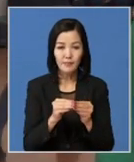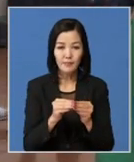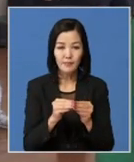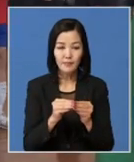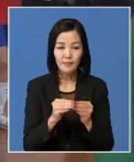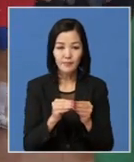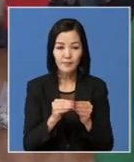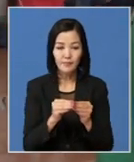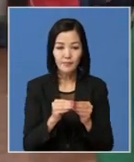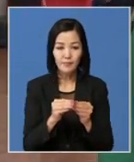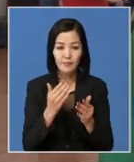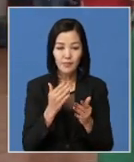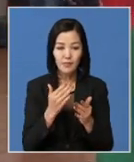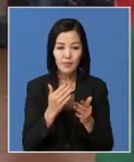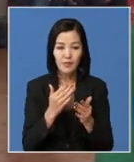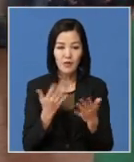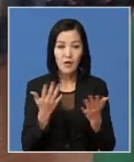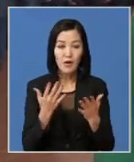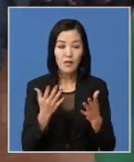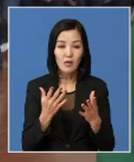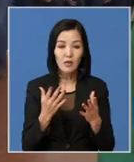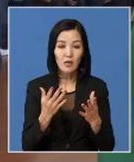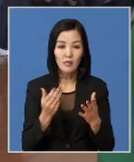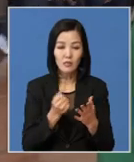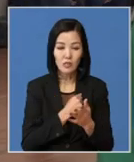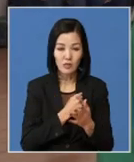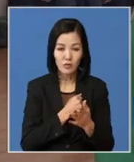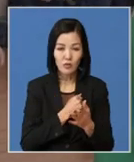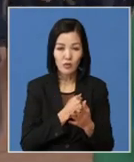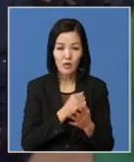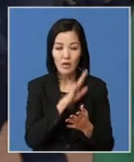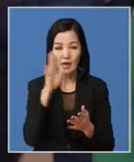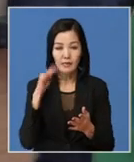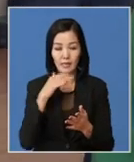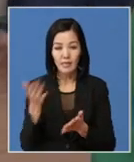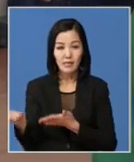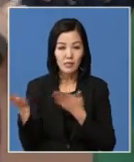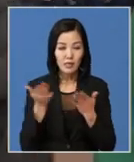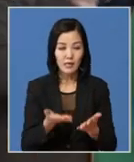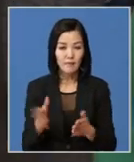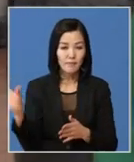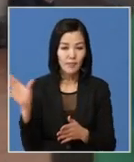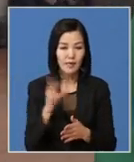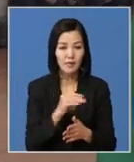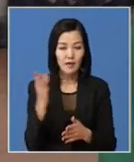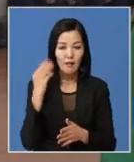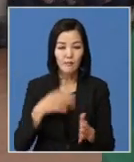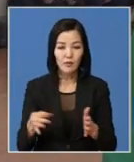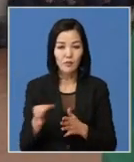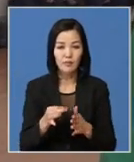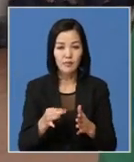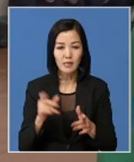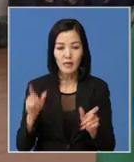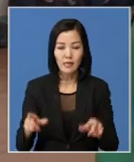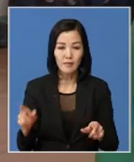үлгі мақсатында көрсетіп, қалай ойын бол, жанкүйер бол, ата-аналарды шақырып, бүткіл біздің Алматы облысынан кісілер